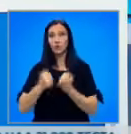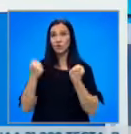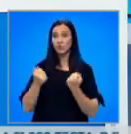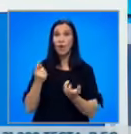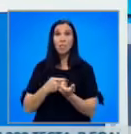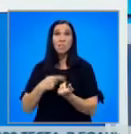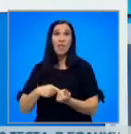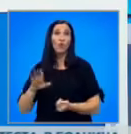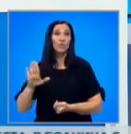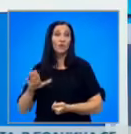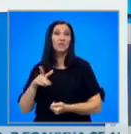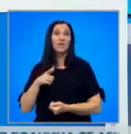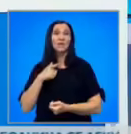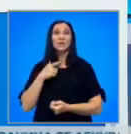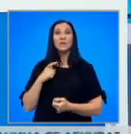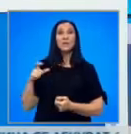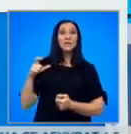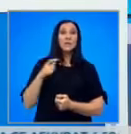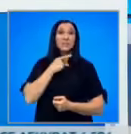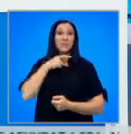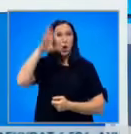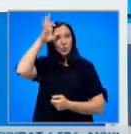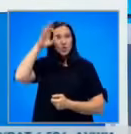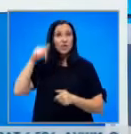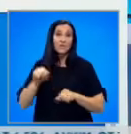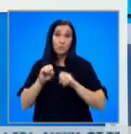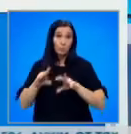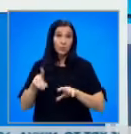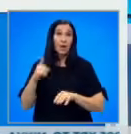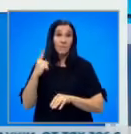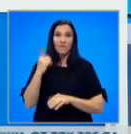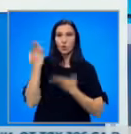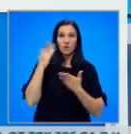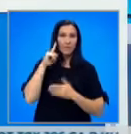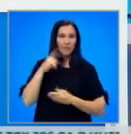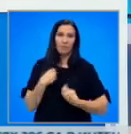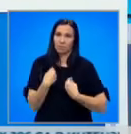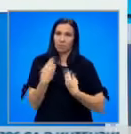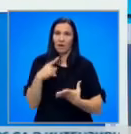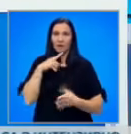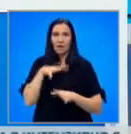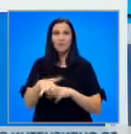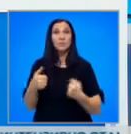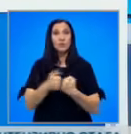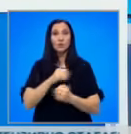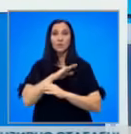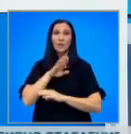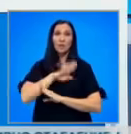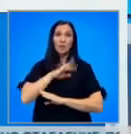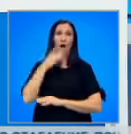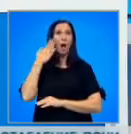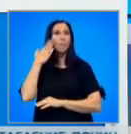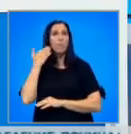съучениците му днес пропуснаха първия учебен ден, за да му дарят кръв. При катастрофата загинаха млад баща и двете му деца на 5 и 8